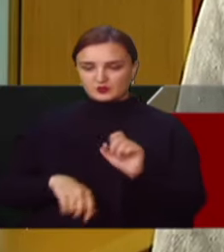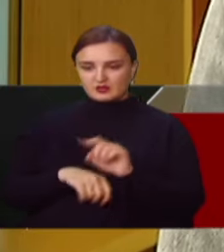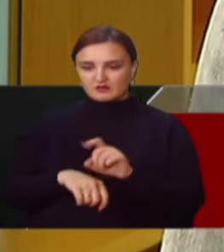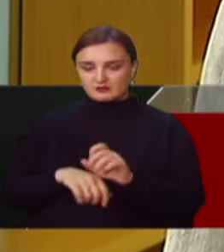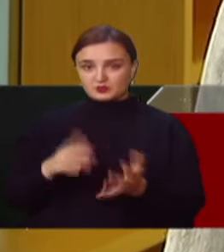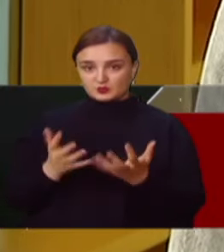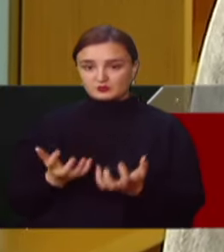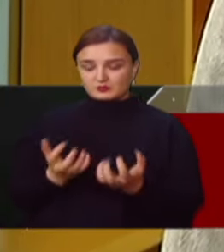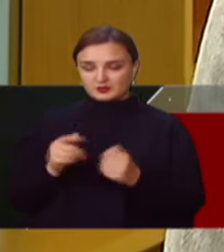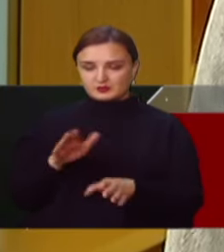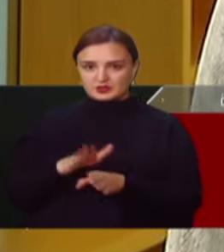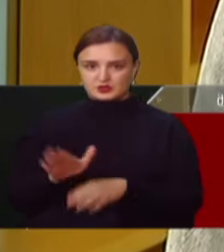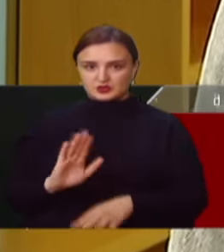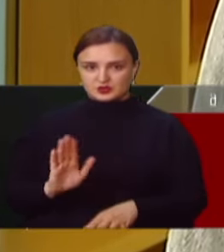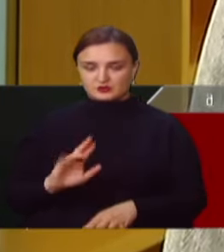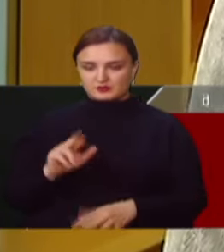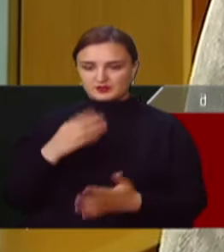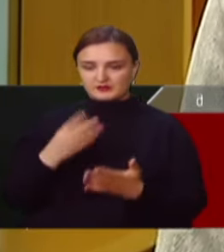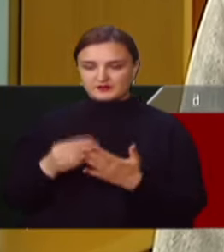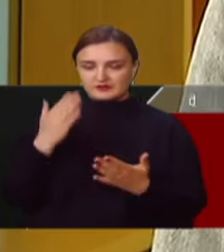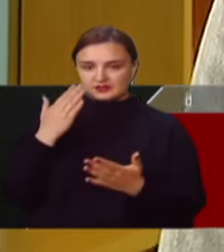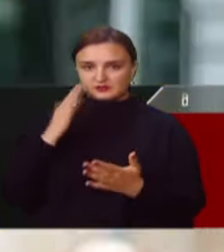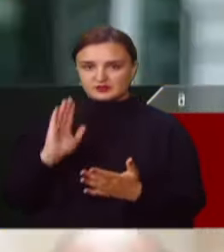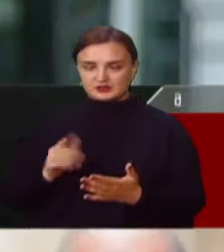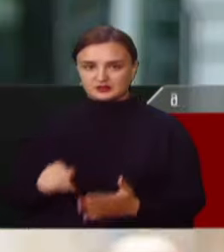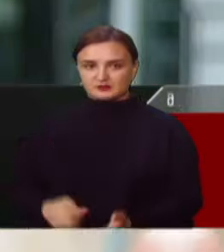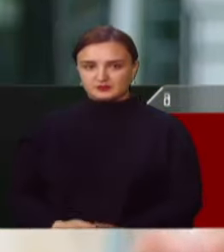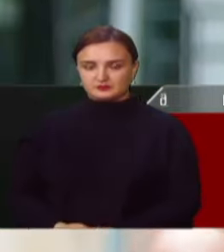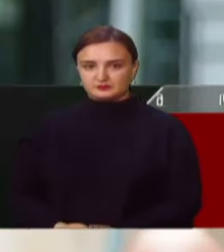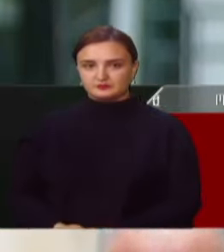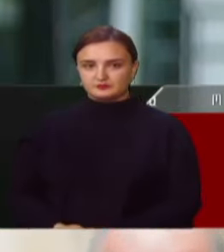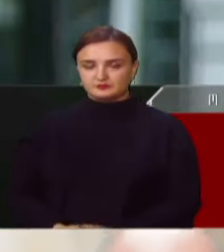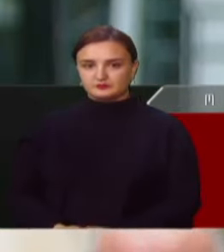უკანონო დავალებას, არ შეასრულებს და თავის სიმართლეს გაიტანს.